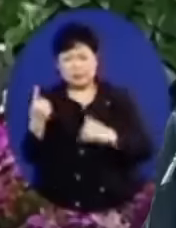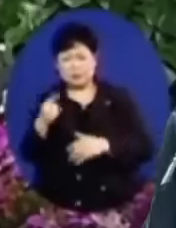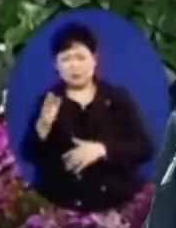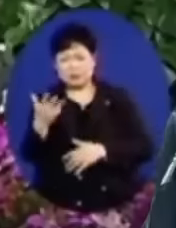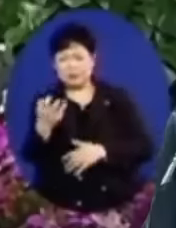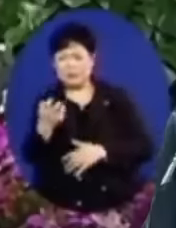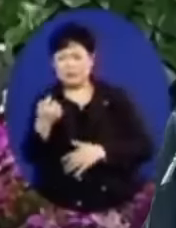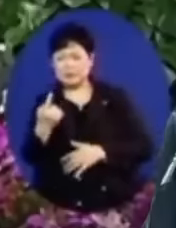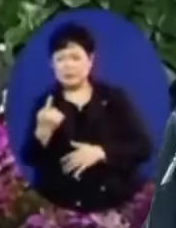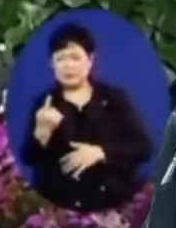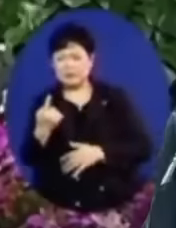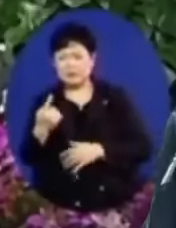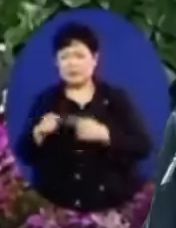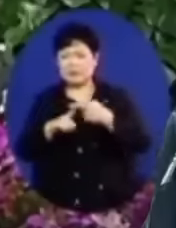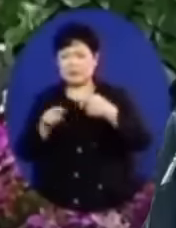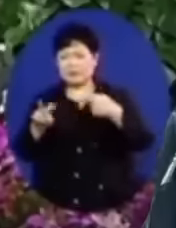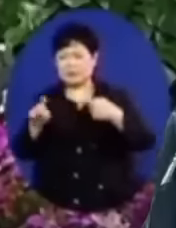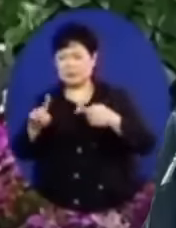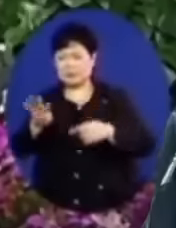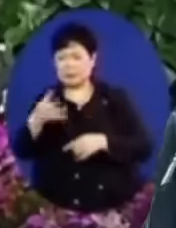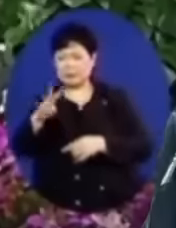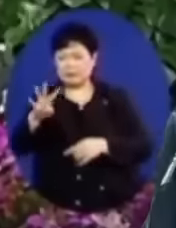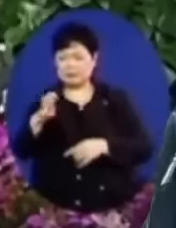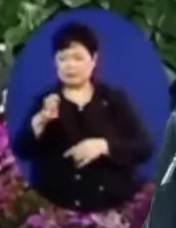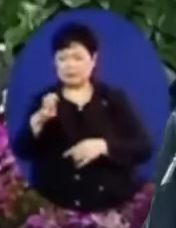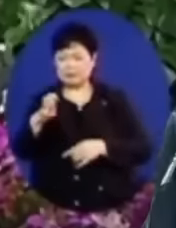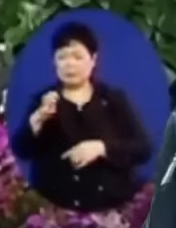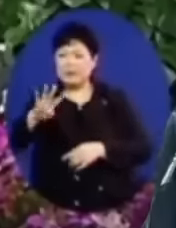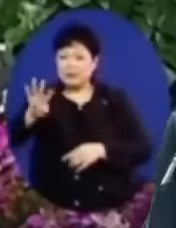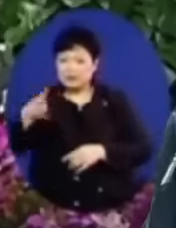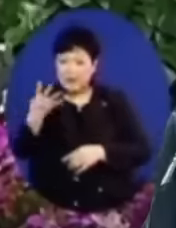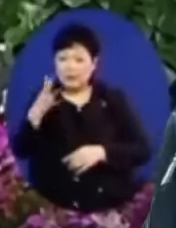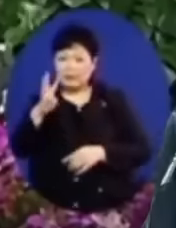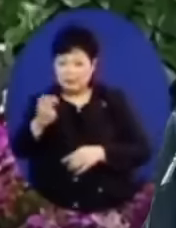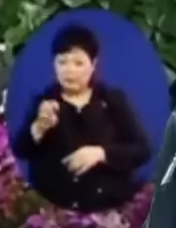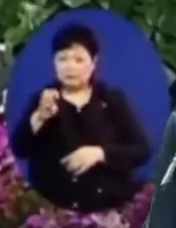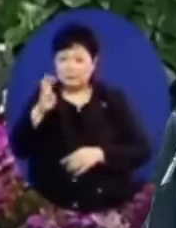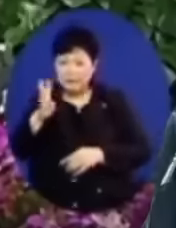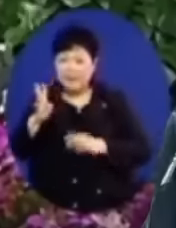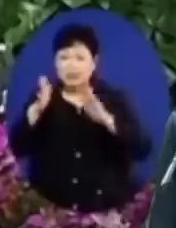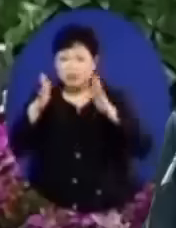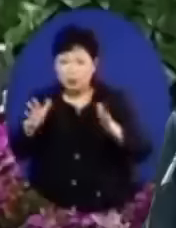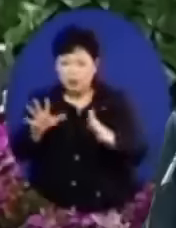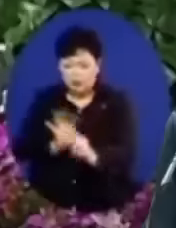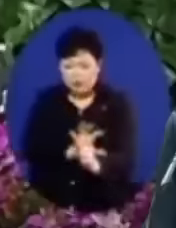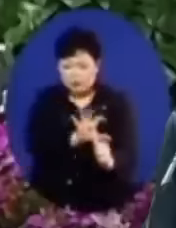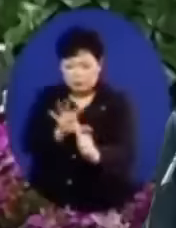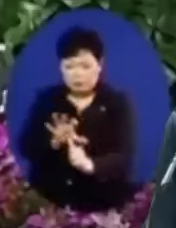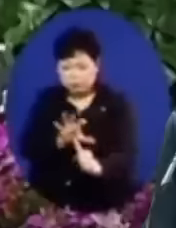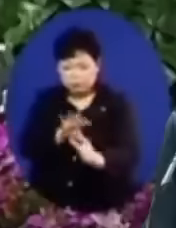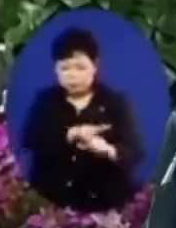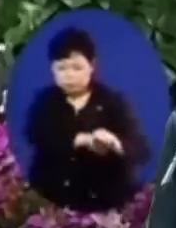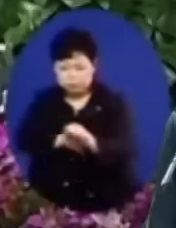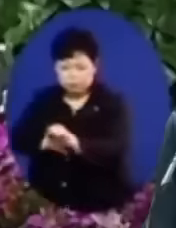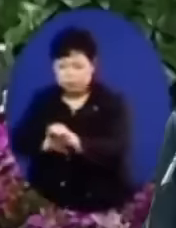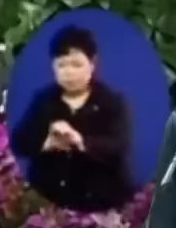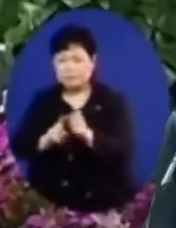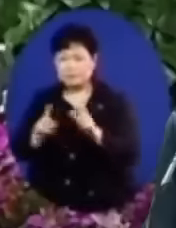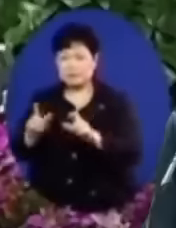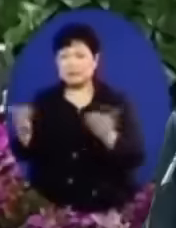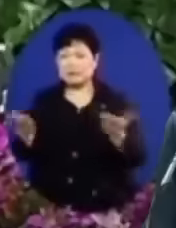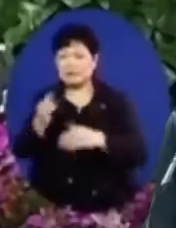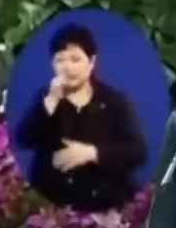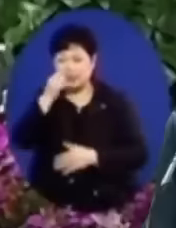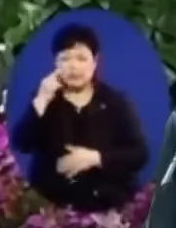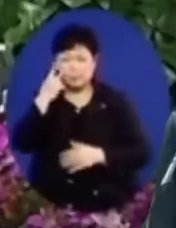1981년 1월 20일까지 444일 동안 억류 구금된 인질 사태가 일어났습니다. 당시 미국